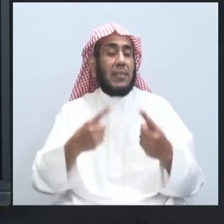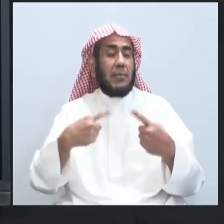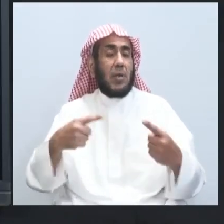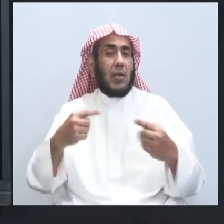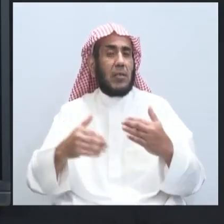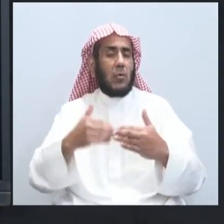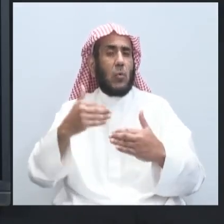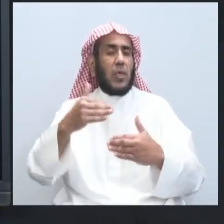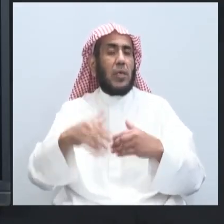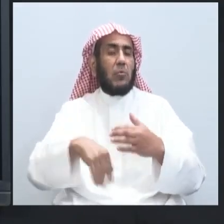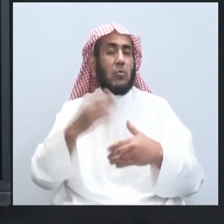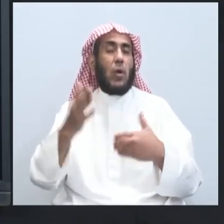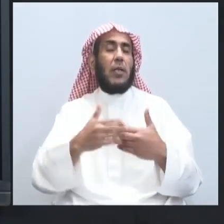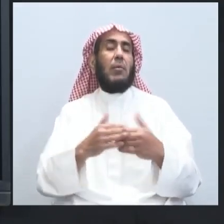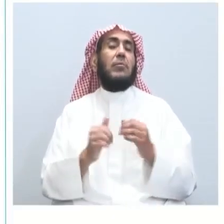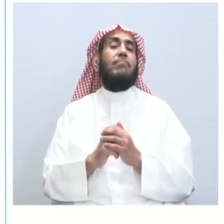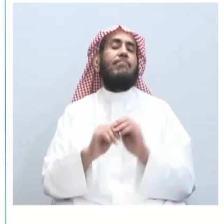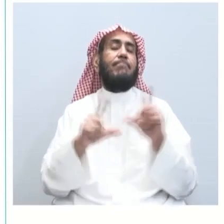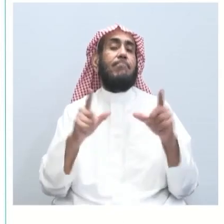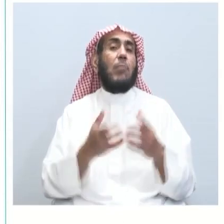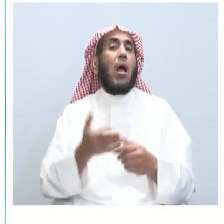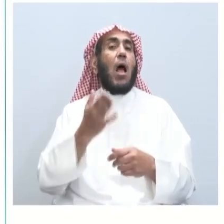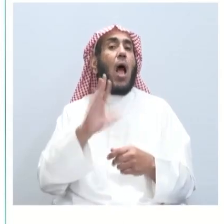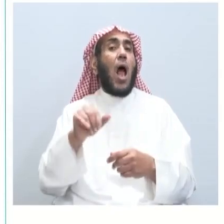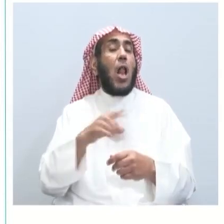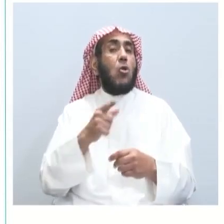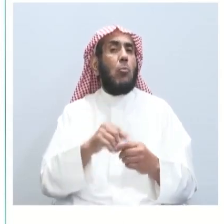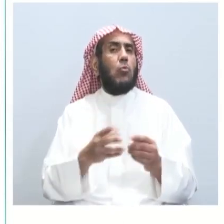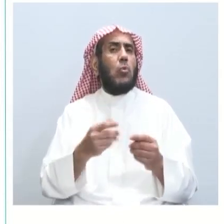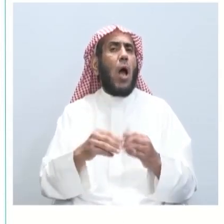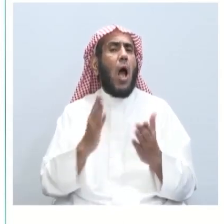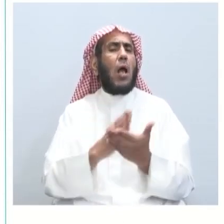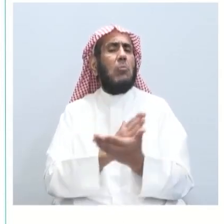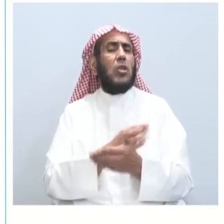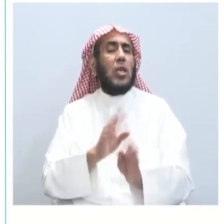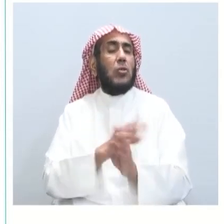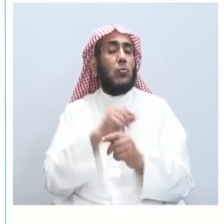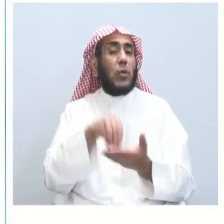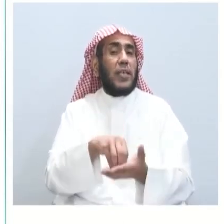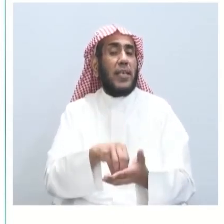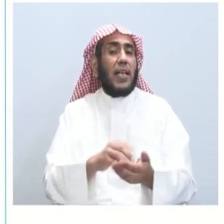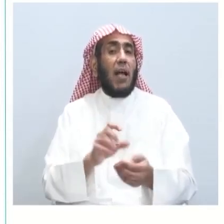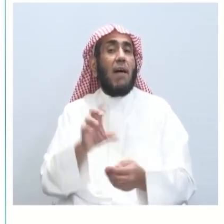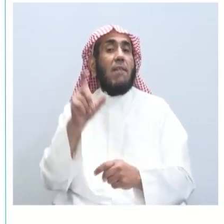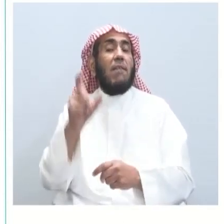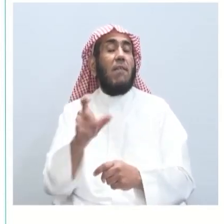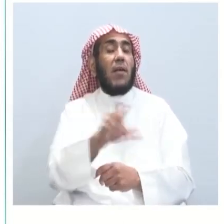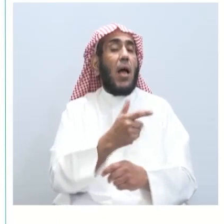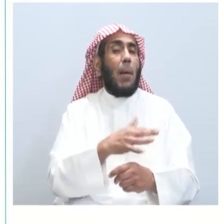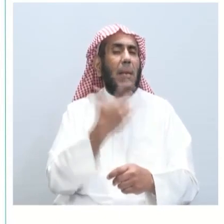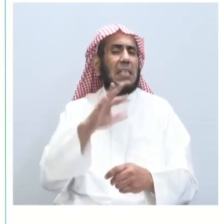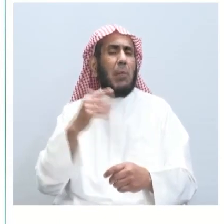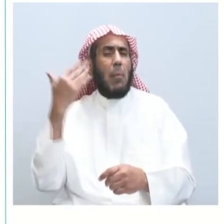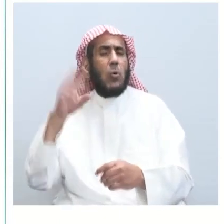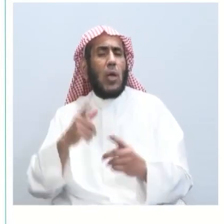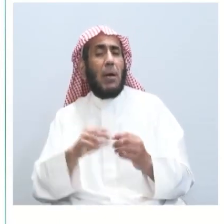تطوير المنتجات والخدمات هل يمكن ان توجد اكثر من شريحه سوقيه لدى فئه من الشباب او الشابات